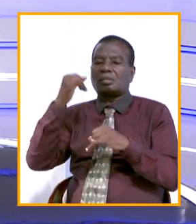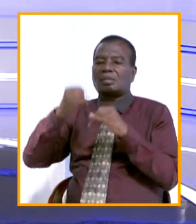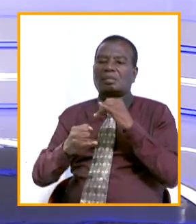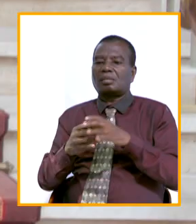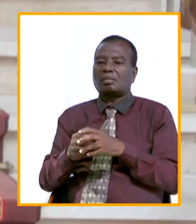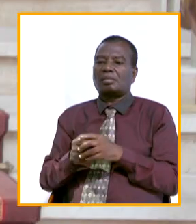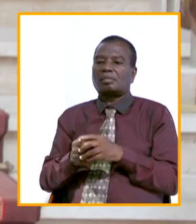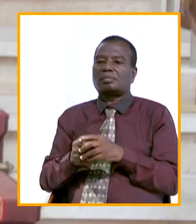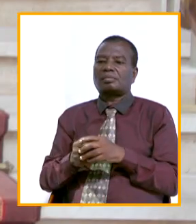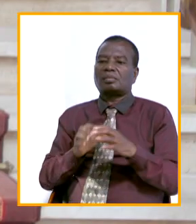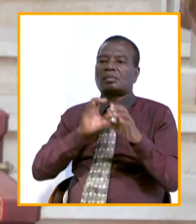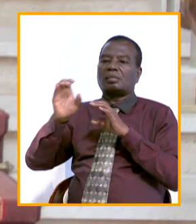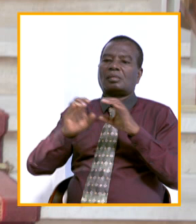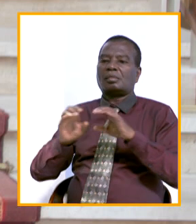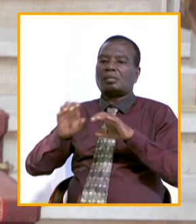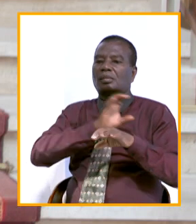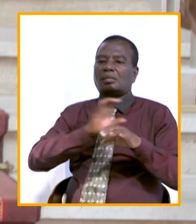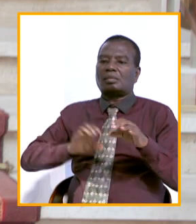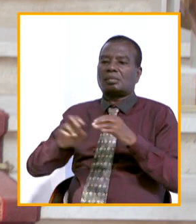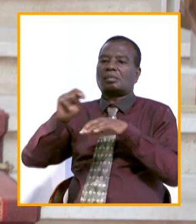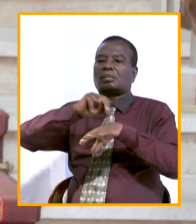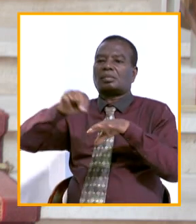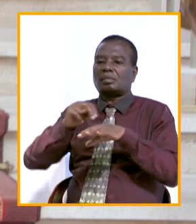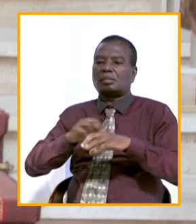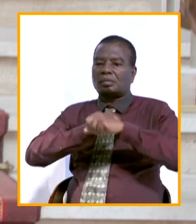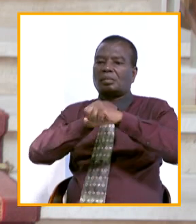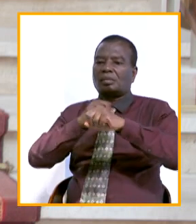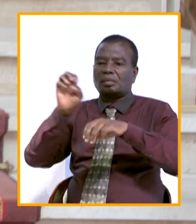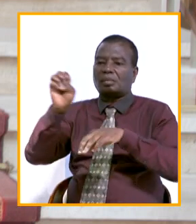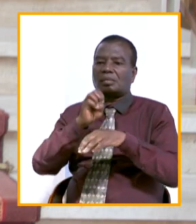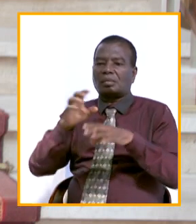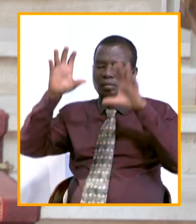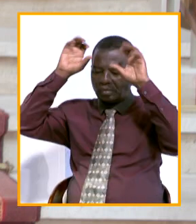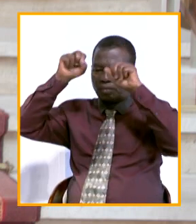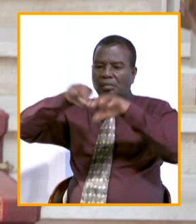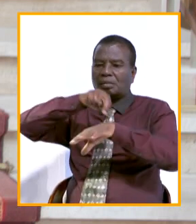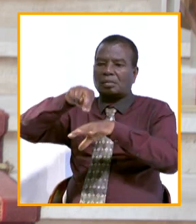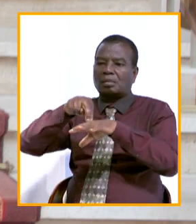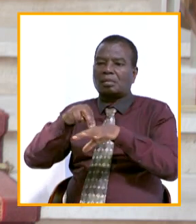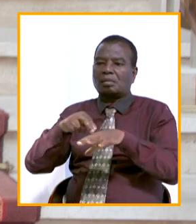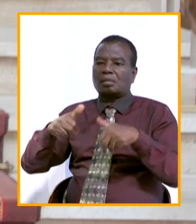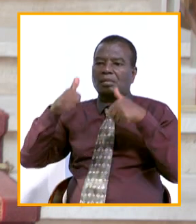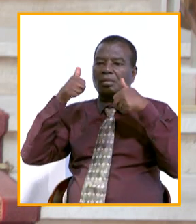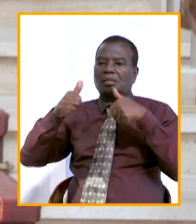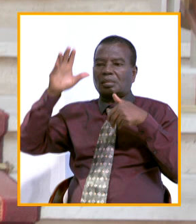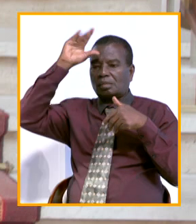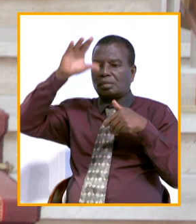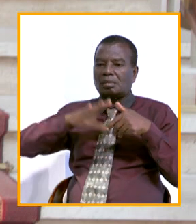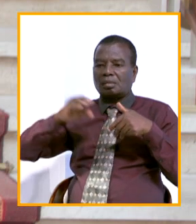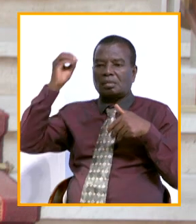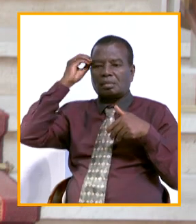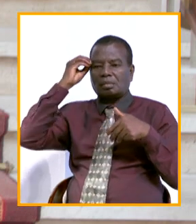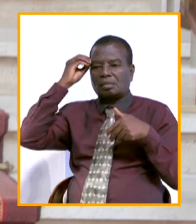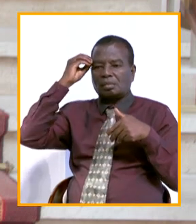réunion. Communiqué du Conseil national de sécurité. Le président de la République, Son Excellence M. Alassane